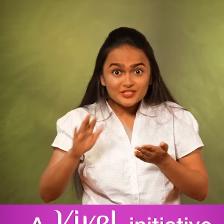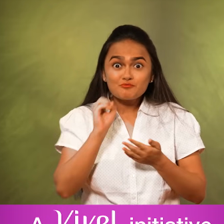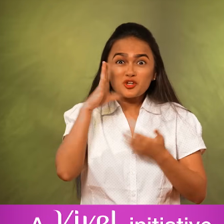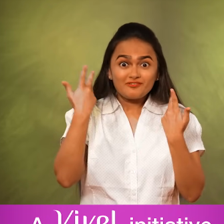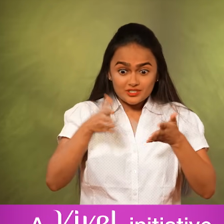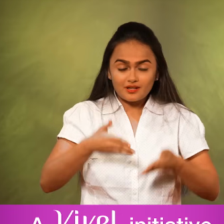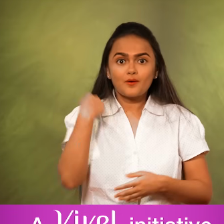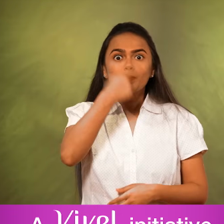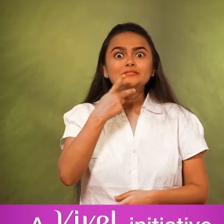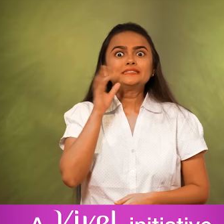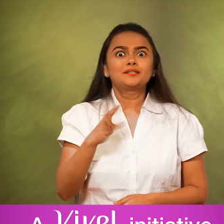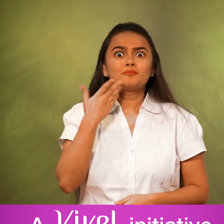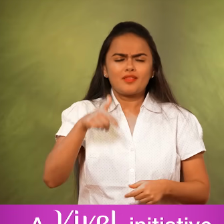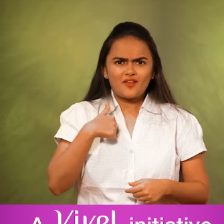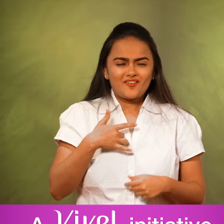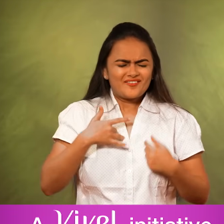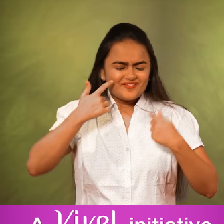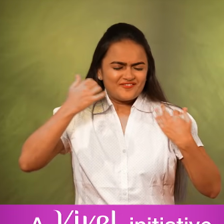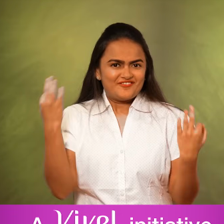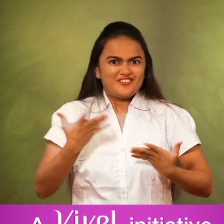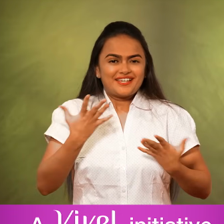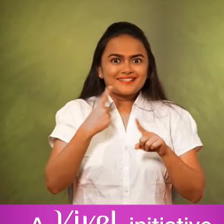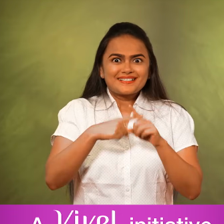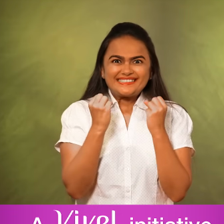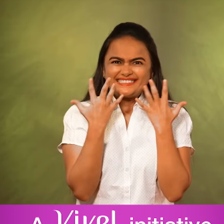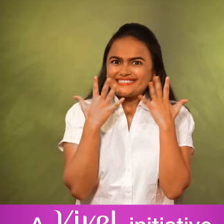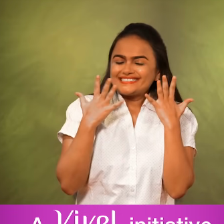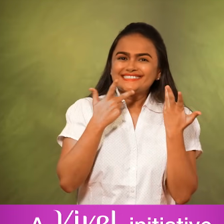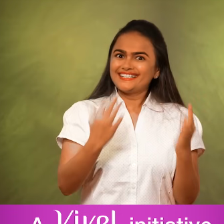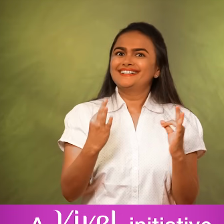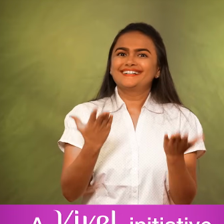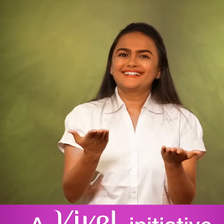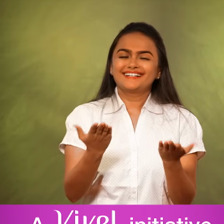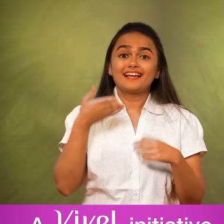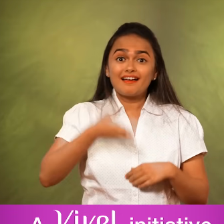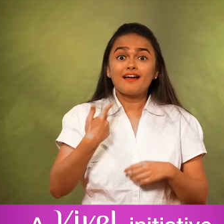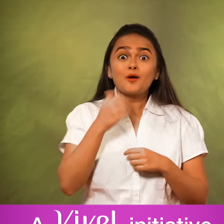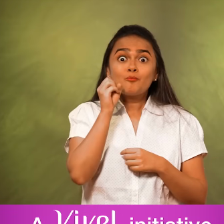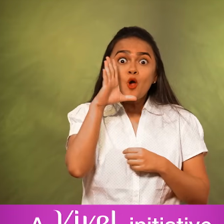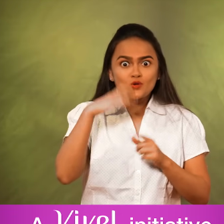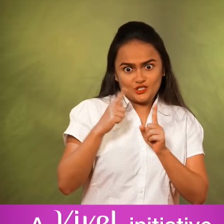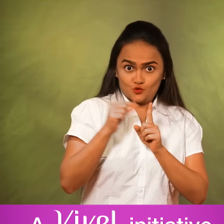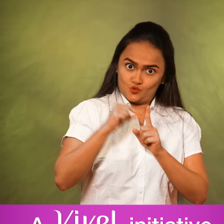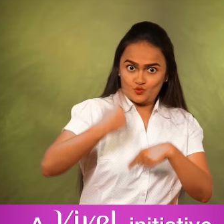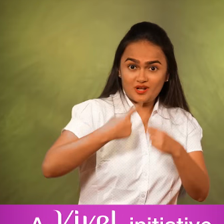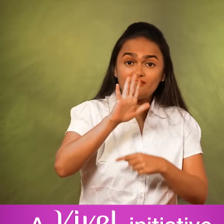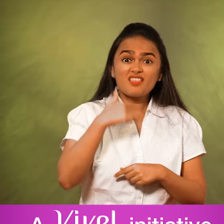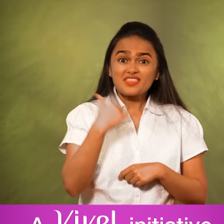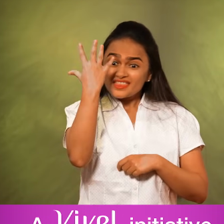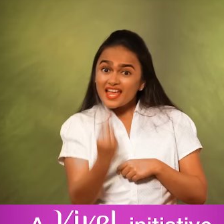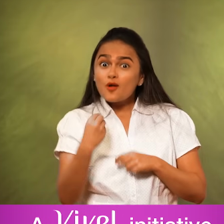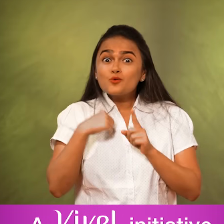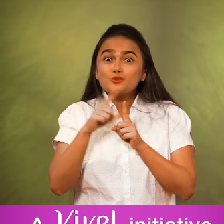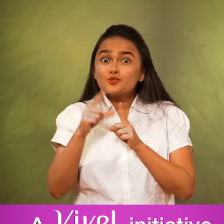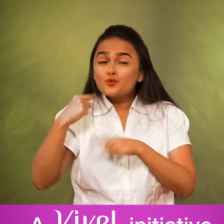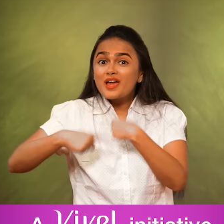whole morning skincare is done। My skin feels super fresh and like super glowy। ये था मेरा AM रूटीन।